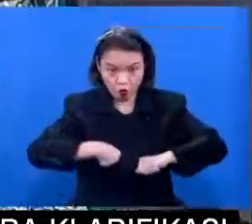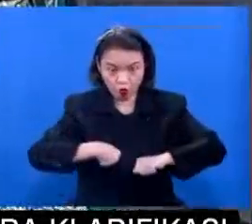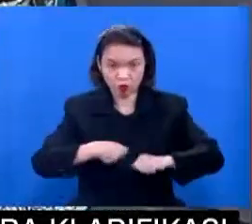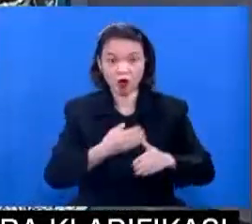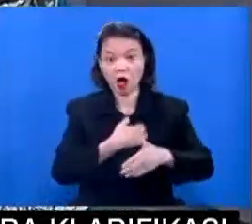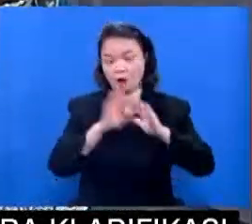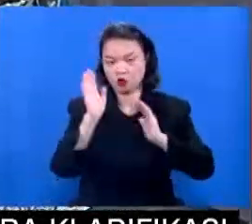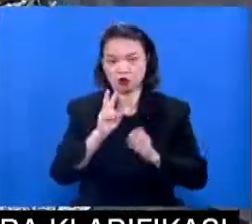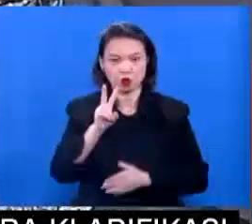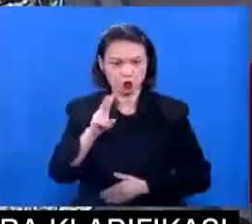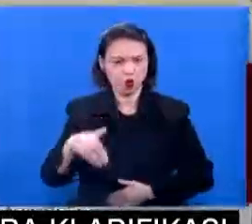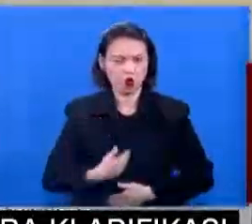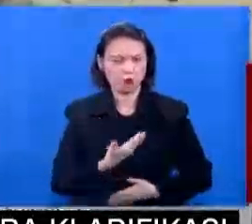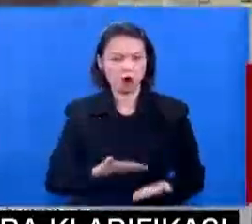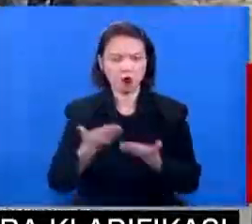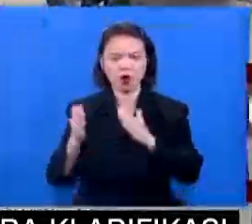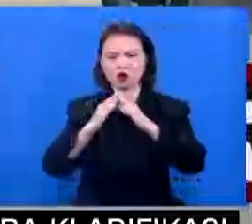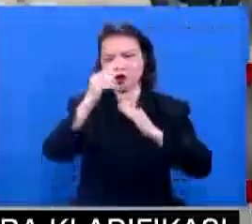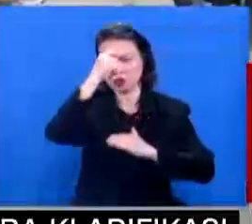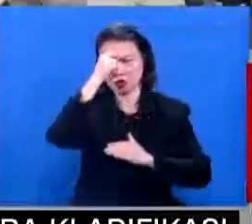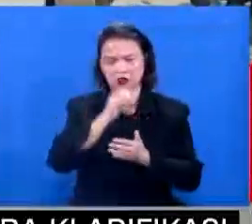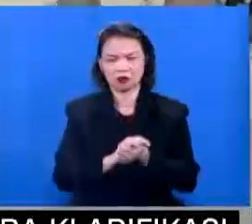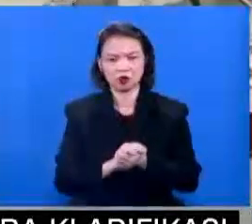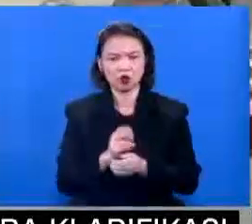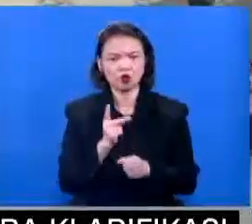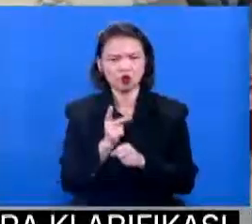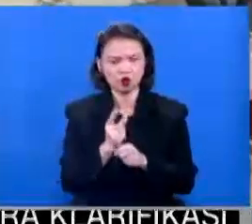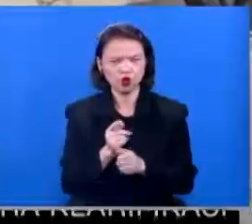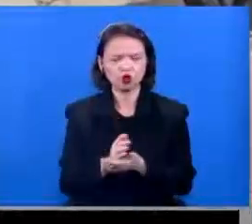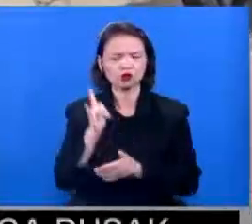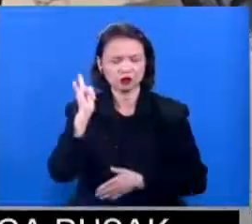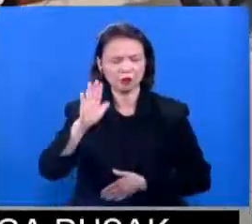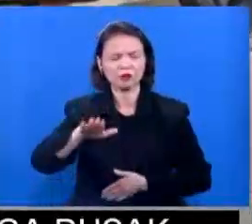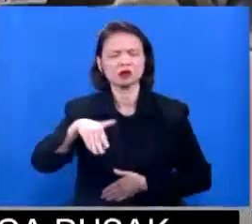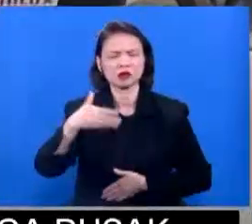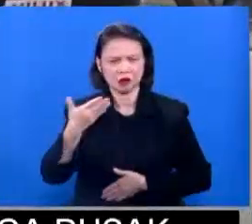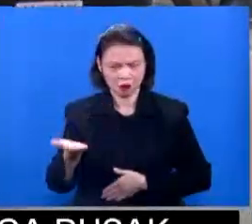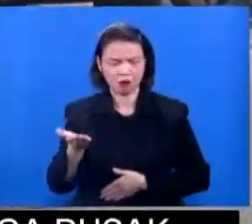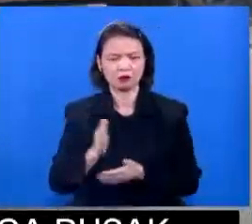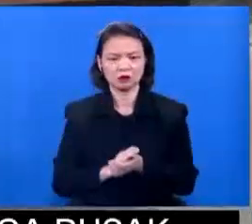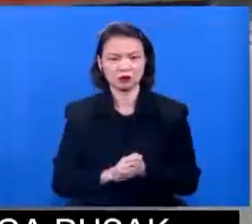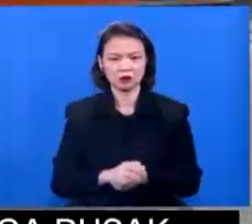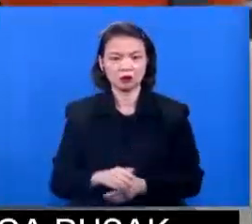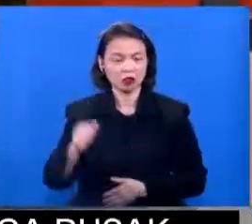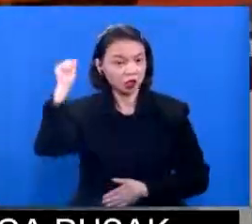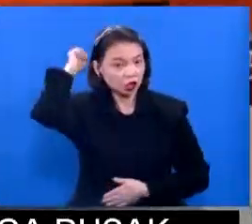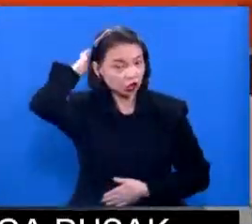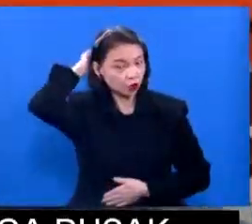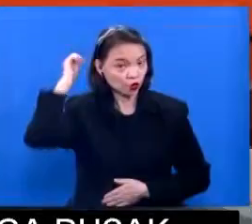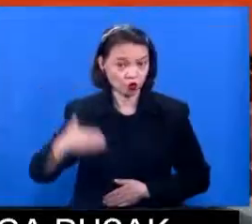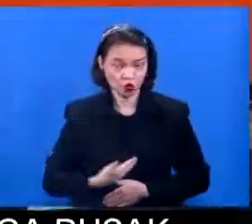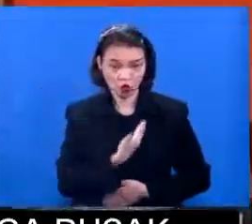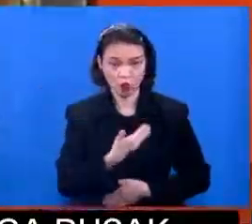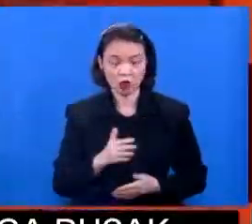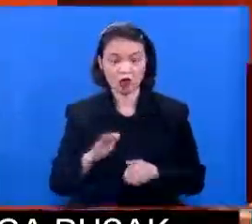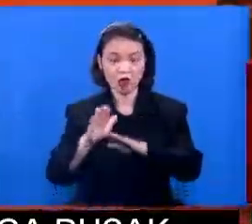Kedua korban kemudian dibawa ke rumah sakit. Namun nyawa sang guru tidak bisa diselamatkan. Sementara ibu kandung korban dirawat di rumah sakit